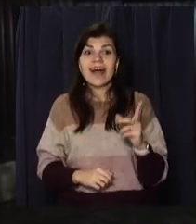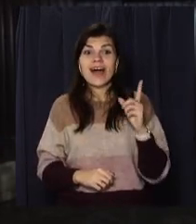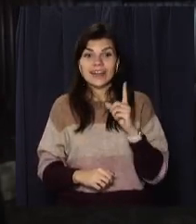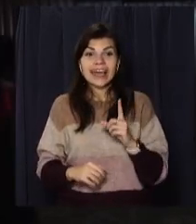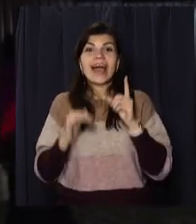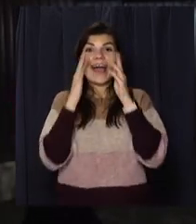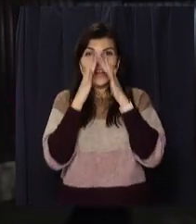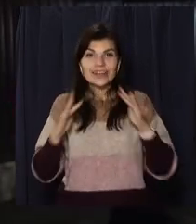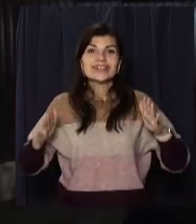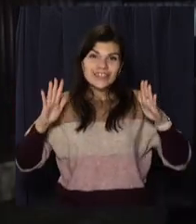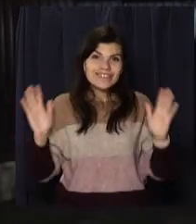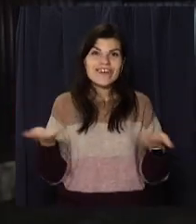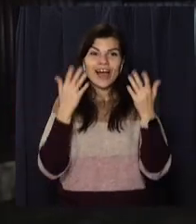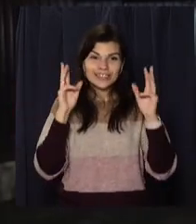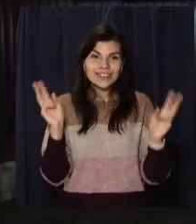ялинки